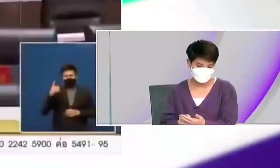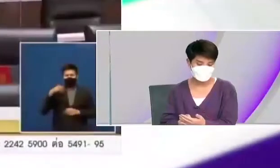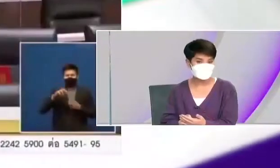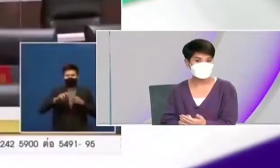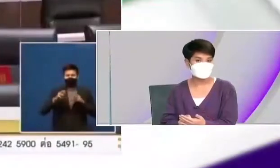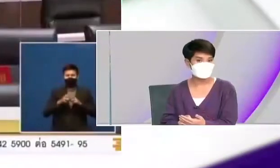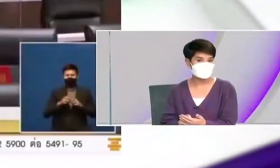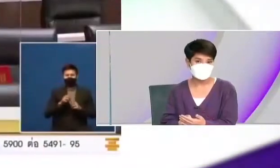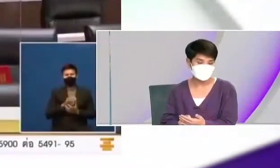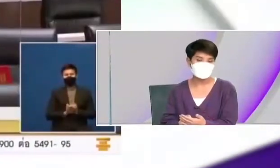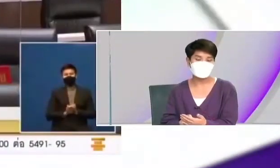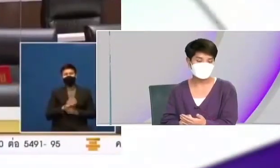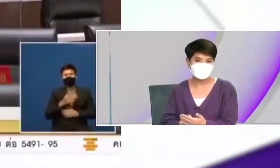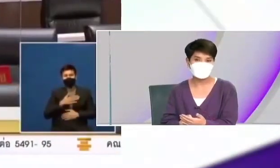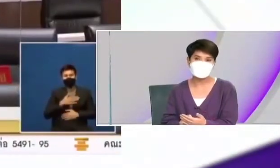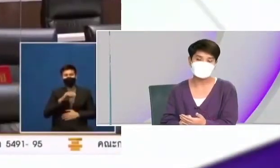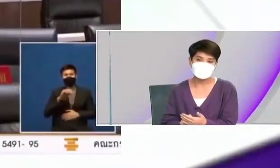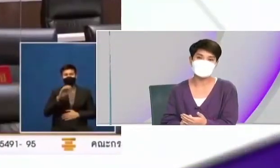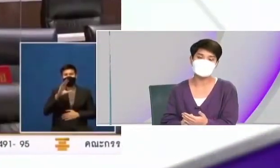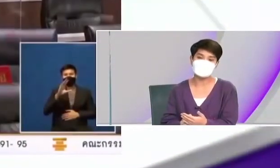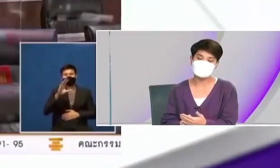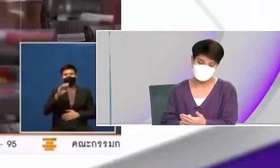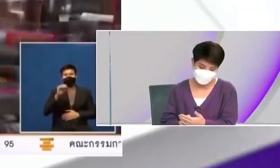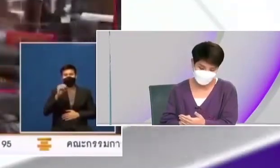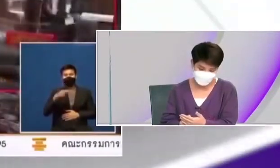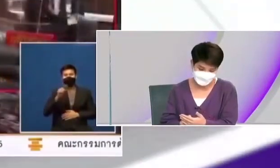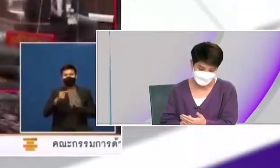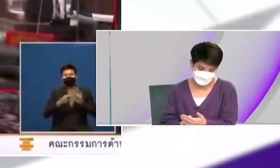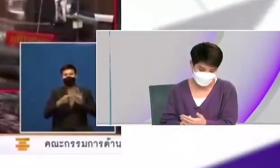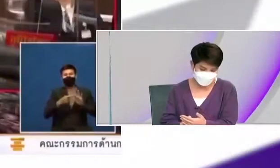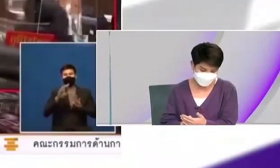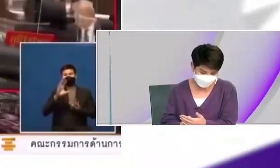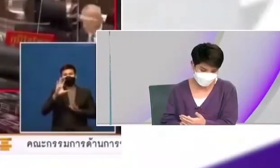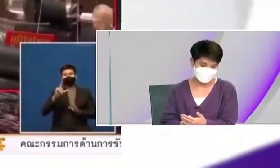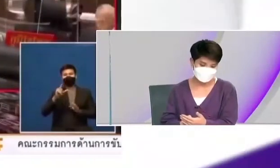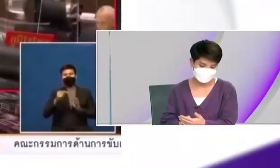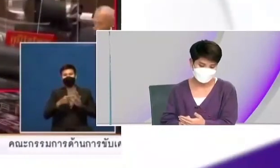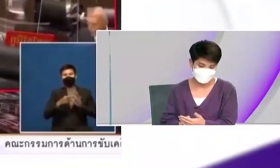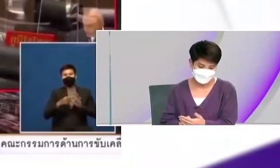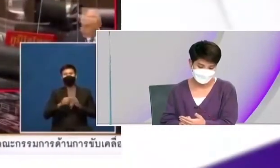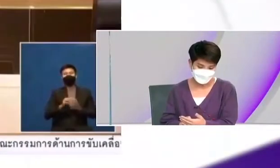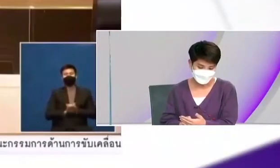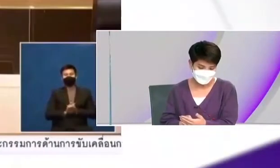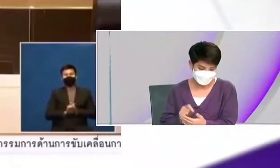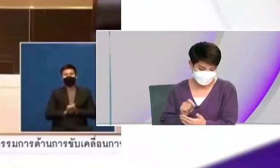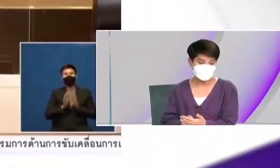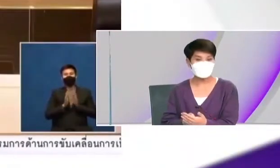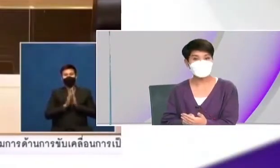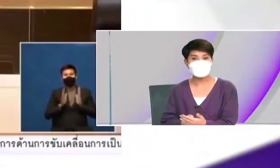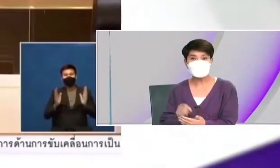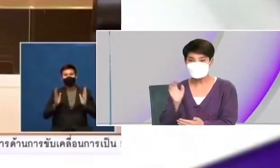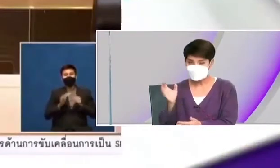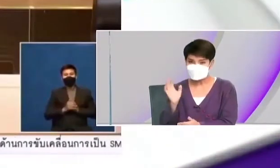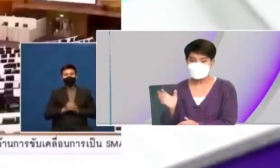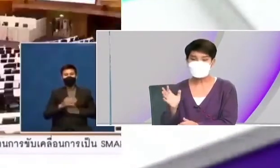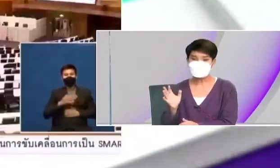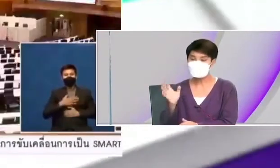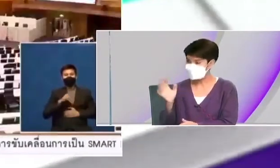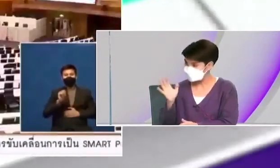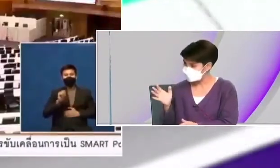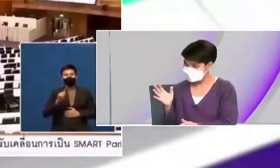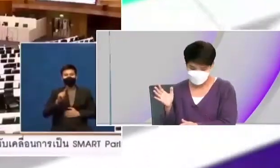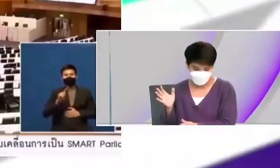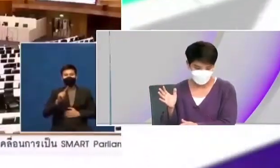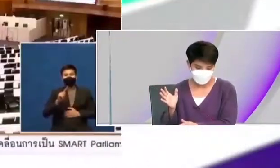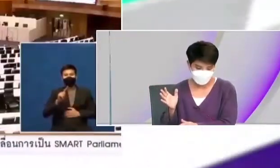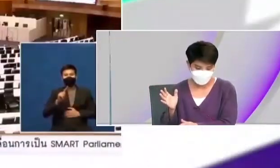ดขึ้นเนี่ยก็ท่ามกลางความตกตะลึงของส.ส.ที่อยู่ในเหตุการณ์นี่แหละค่ะคุณณัฐวุฒิเองก็หยิบโทรศัพท์มาให้คุ